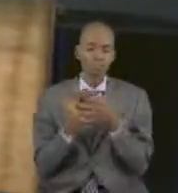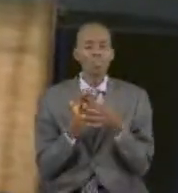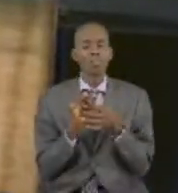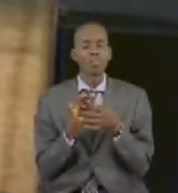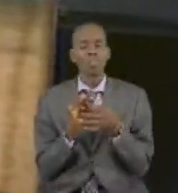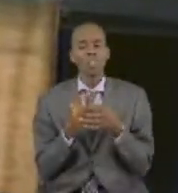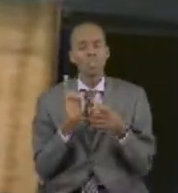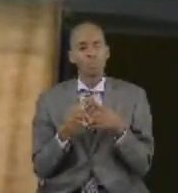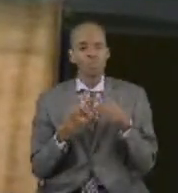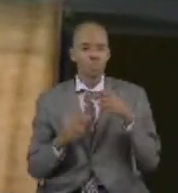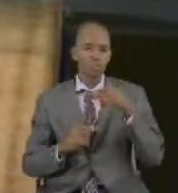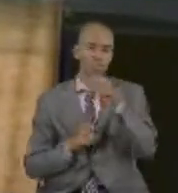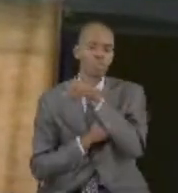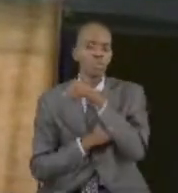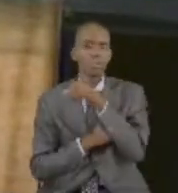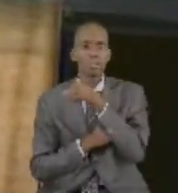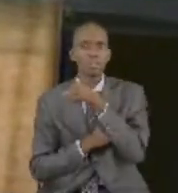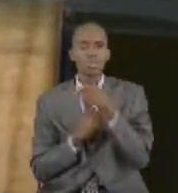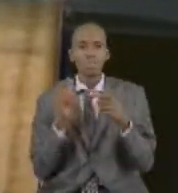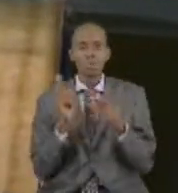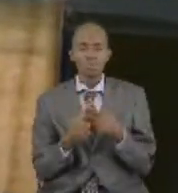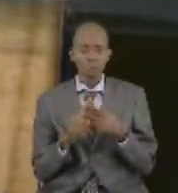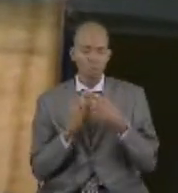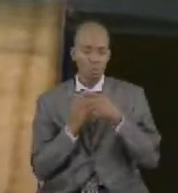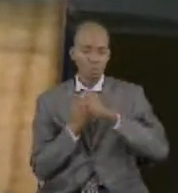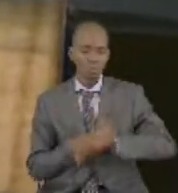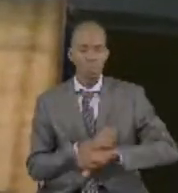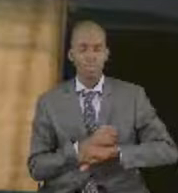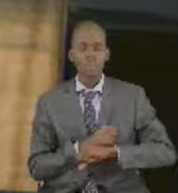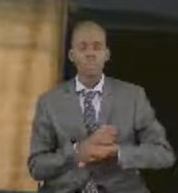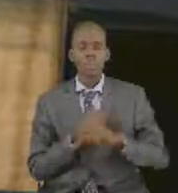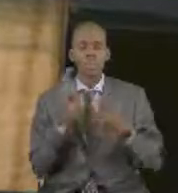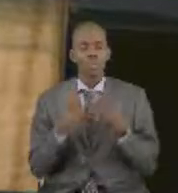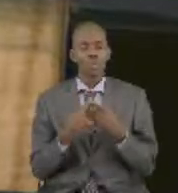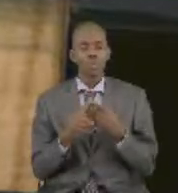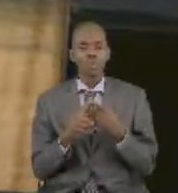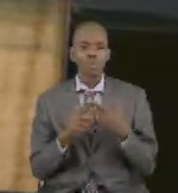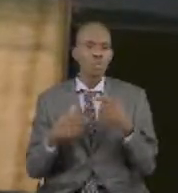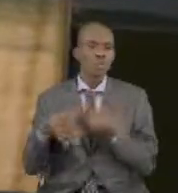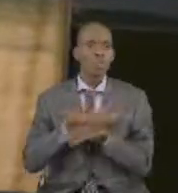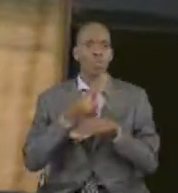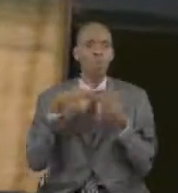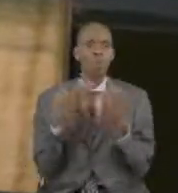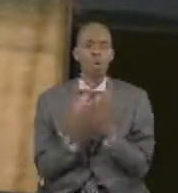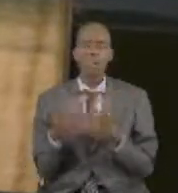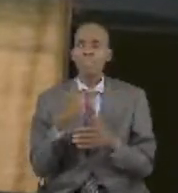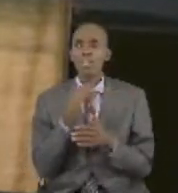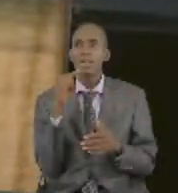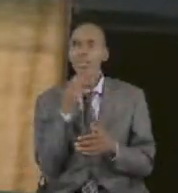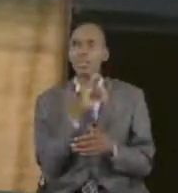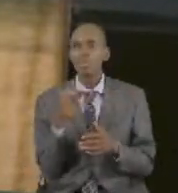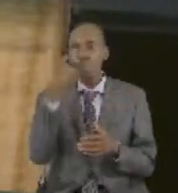collabores, à ce que tu supportes, à ce que tu défendes. Tu couvres leurs mensonges. Parce